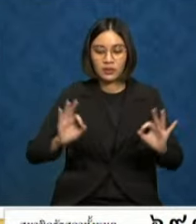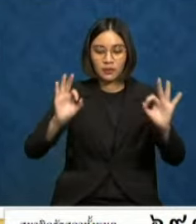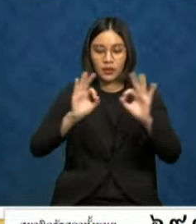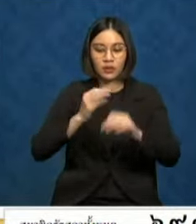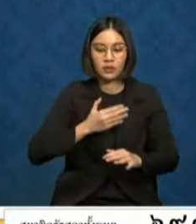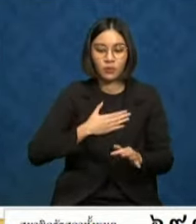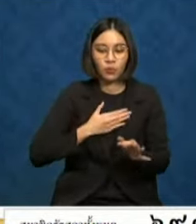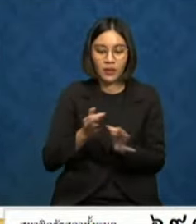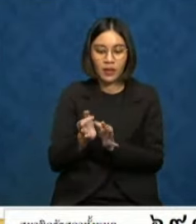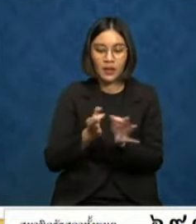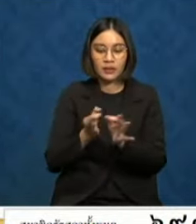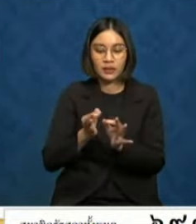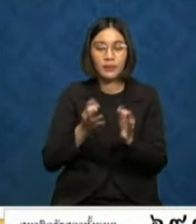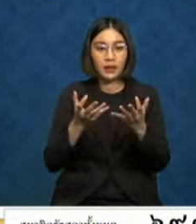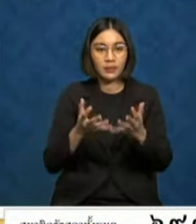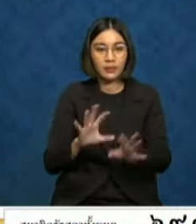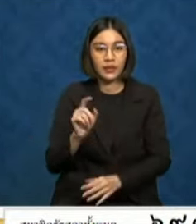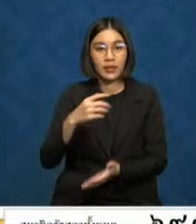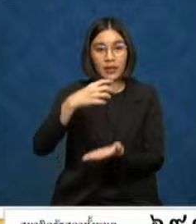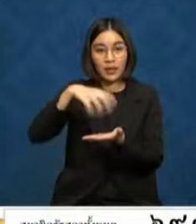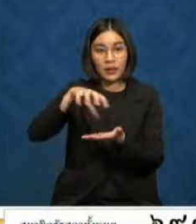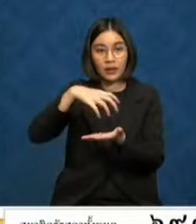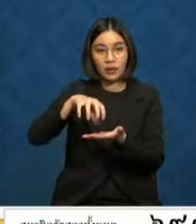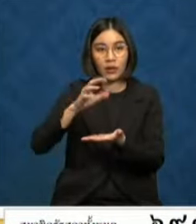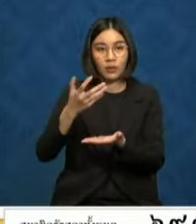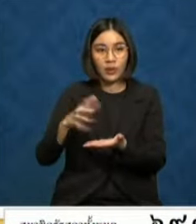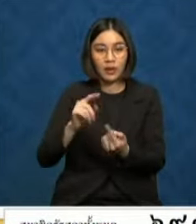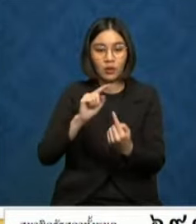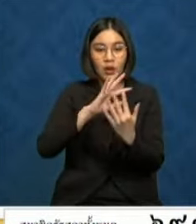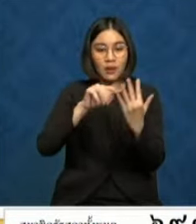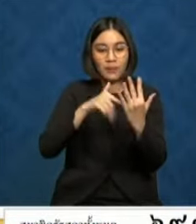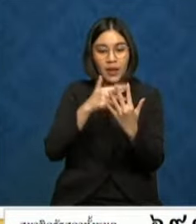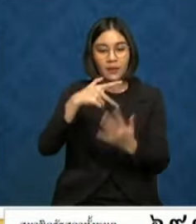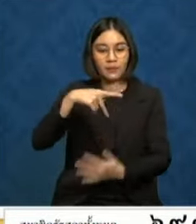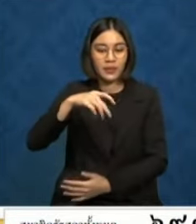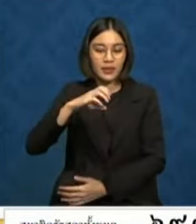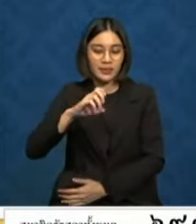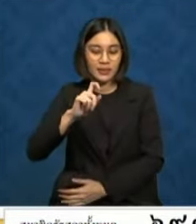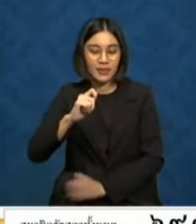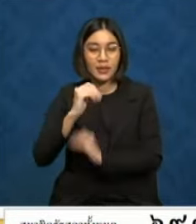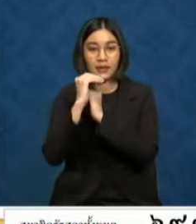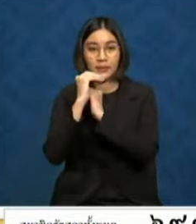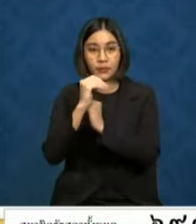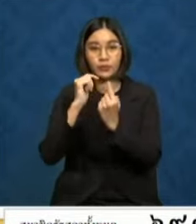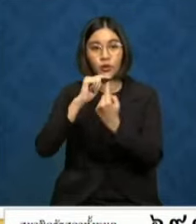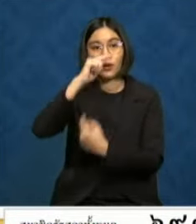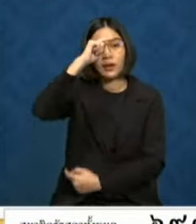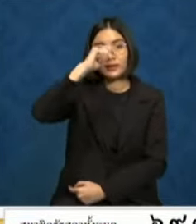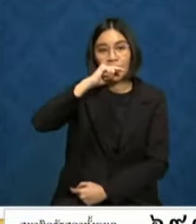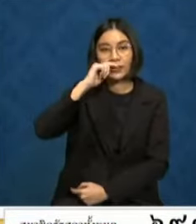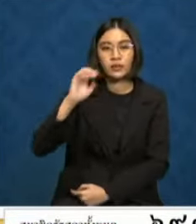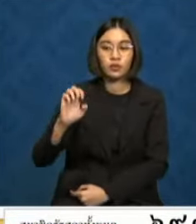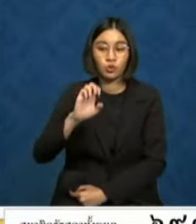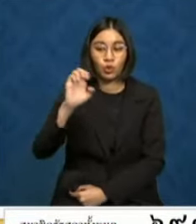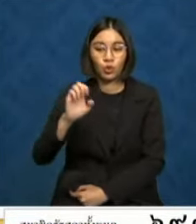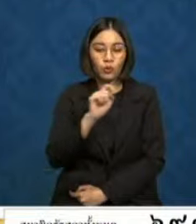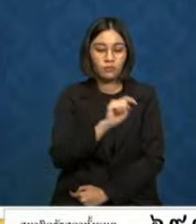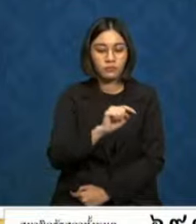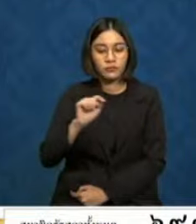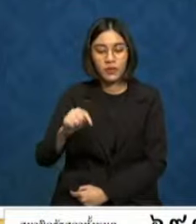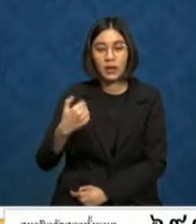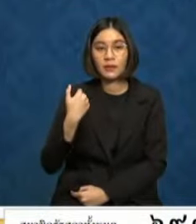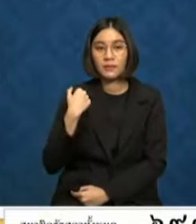วงต้นว่ากรอบความร่วมมือ PCA จะกำหนดให้ประเทศไทยและสหภาพยุโรป